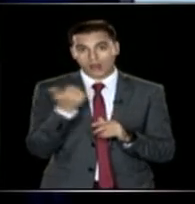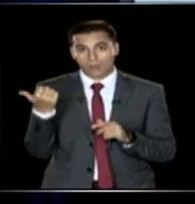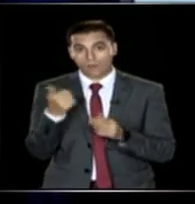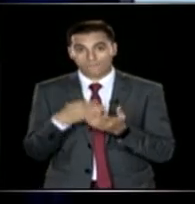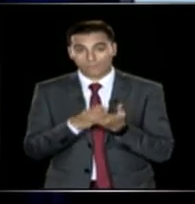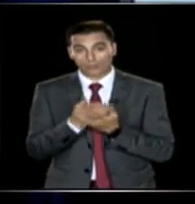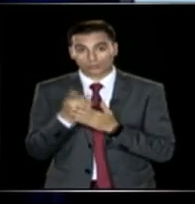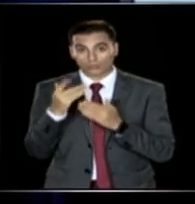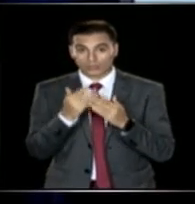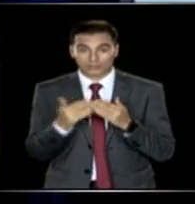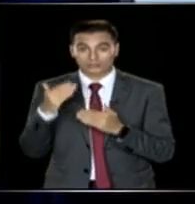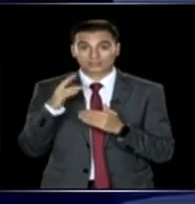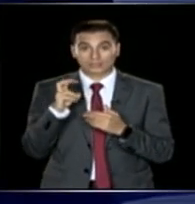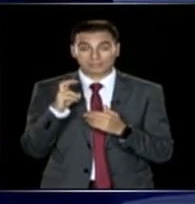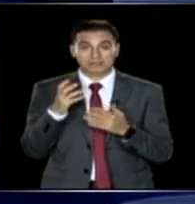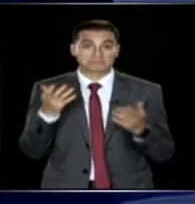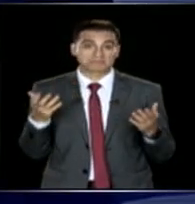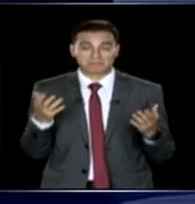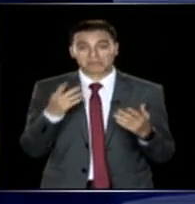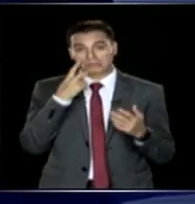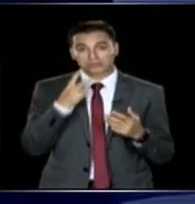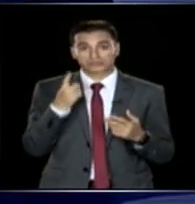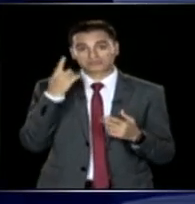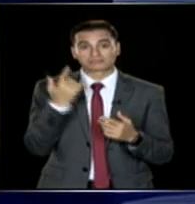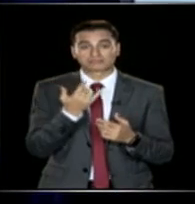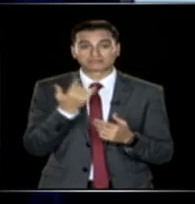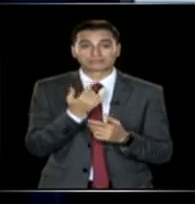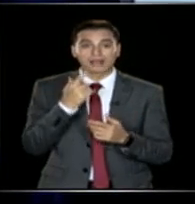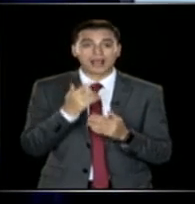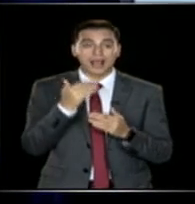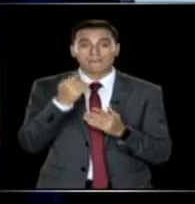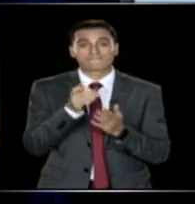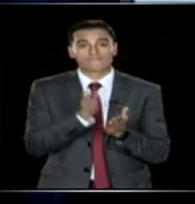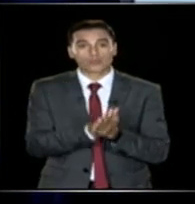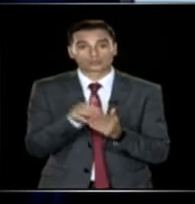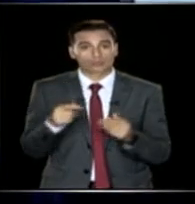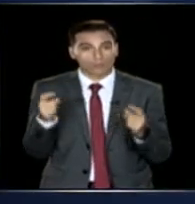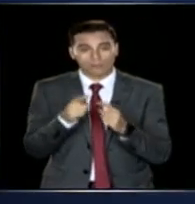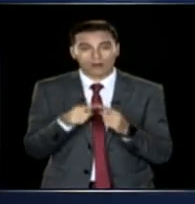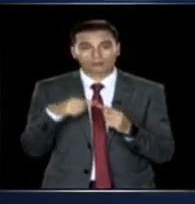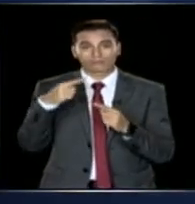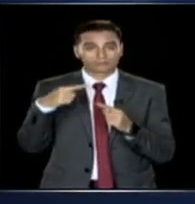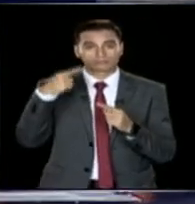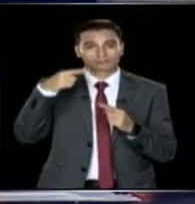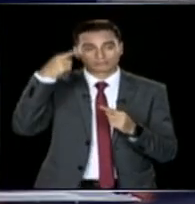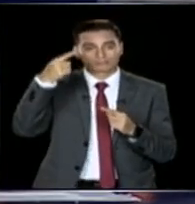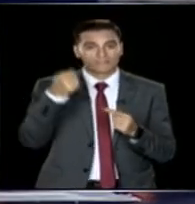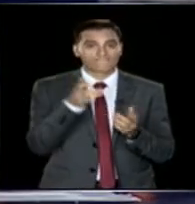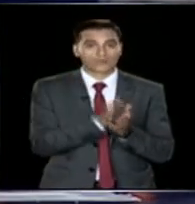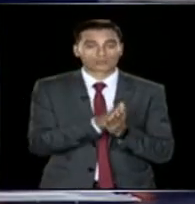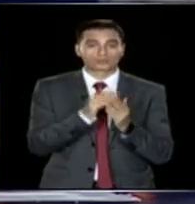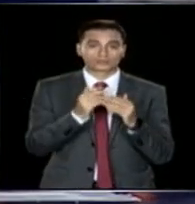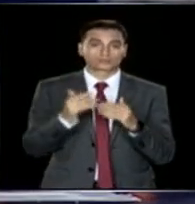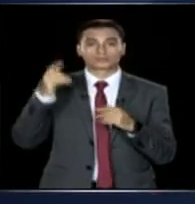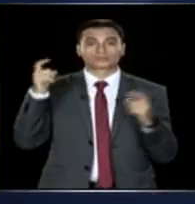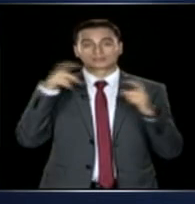45 و25 70، يفضل الأمل موجود مش بس في المباراة وكمان فرصة